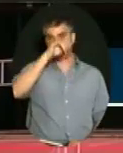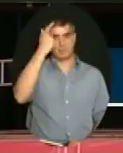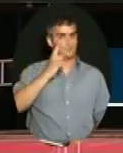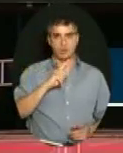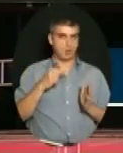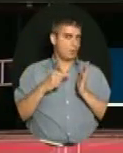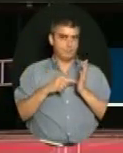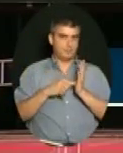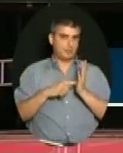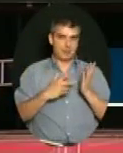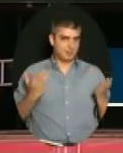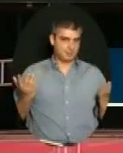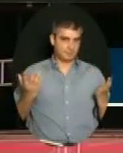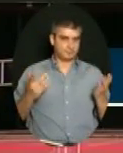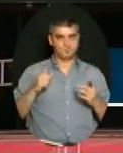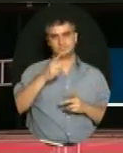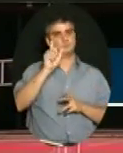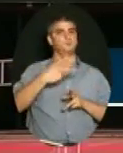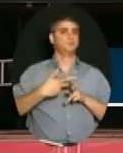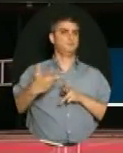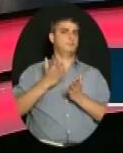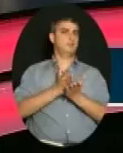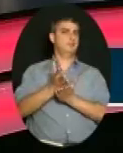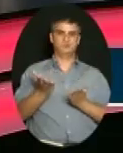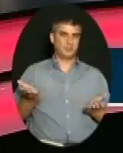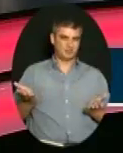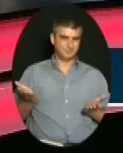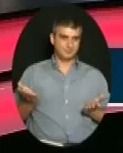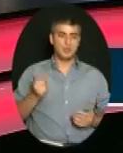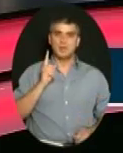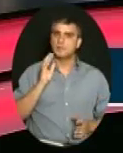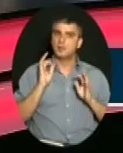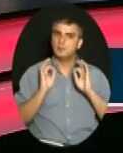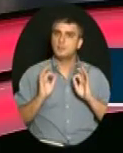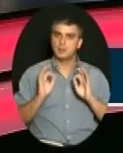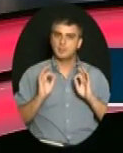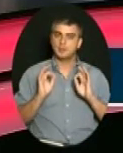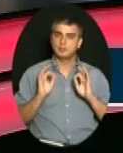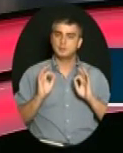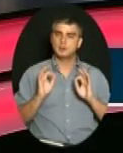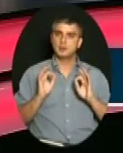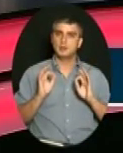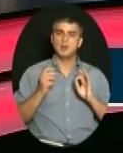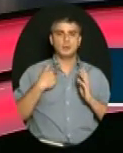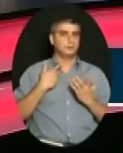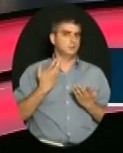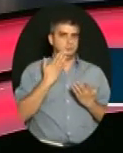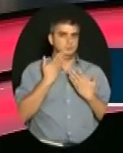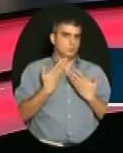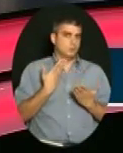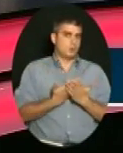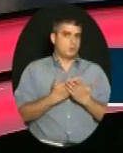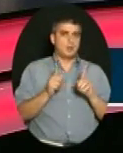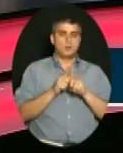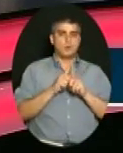לא בגלל תואר הליכותיו. אבל באמת, אני מודה שכמו